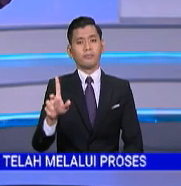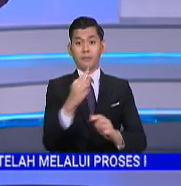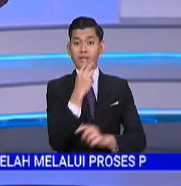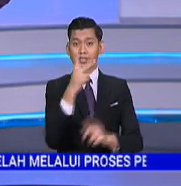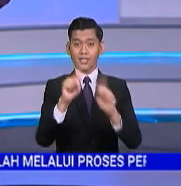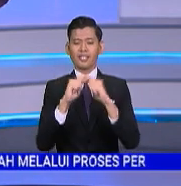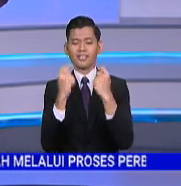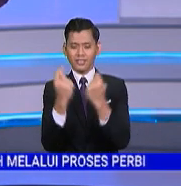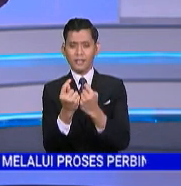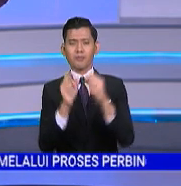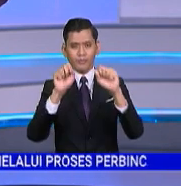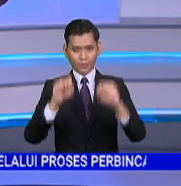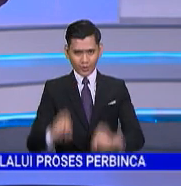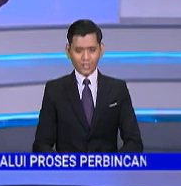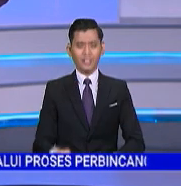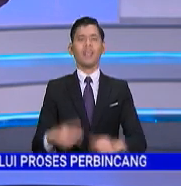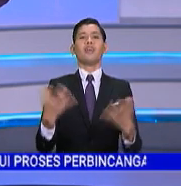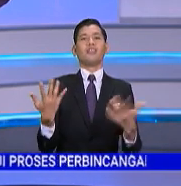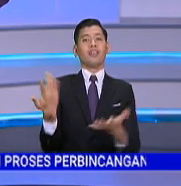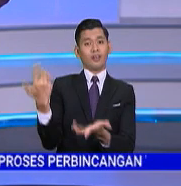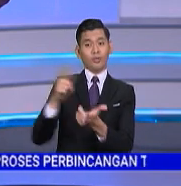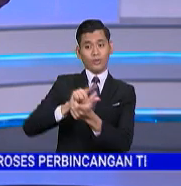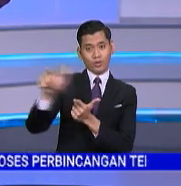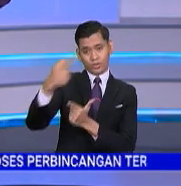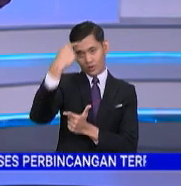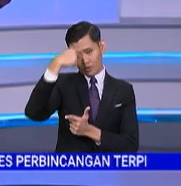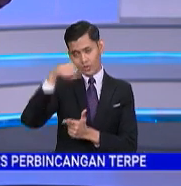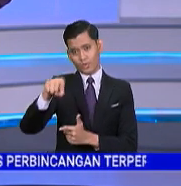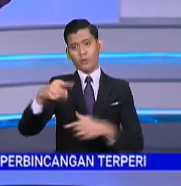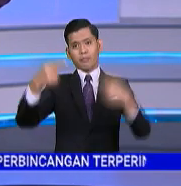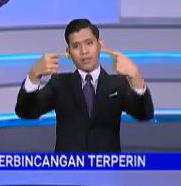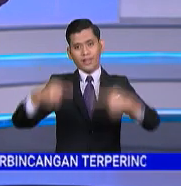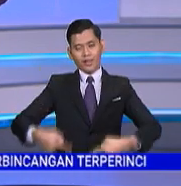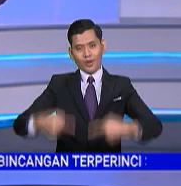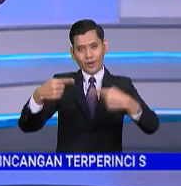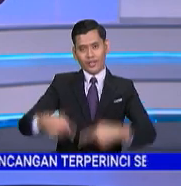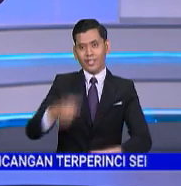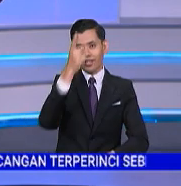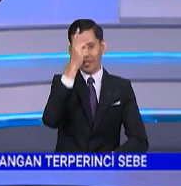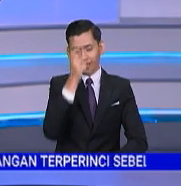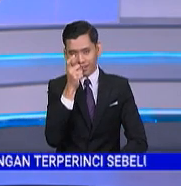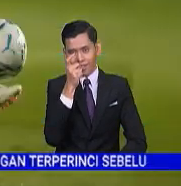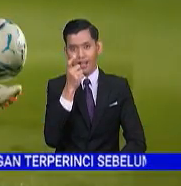hampir ke pusingan akhir di Qatar selepas menewaskan Uruguay 1-0.